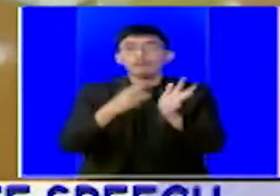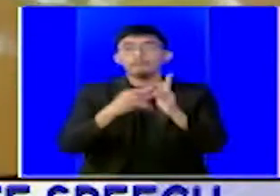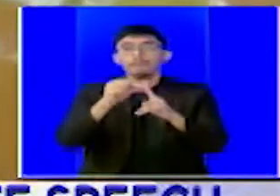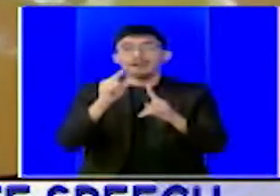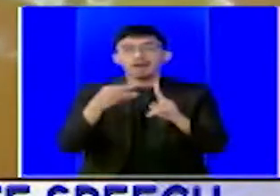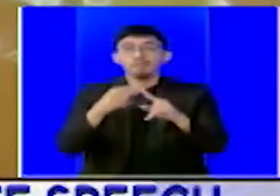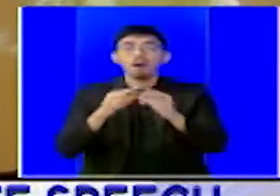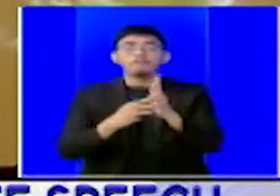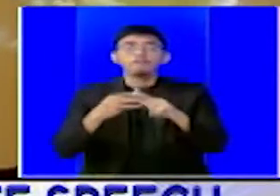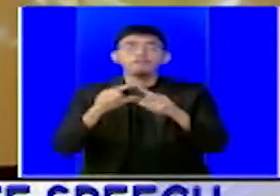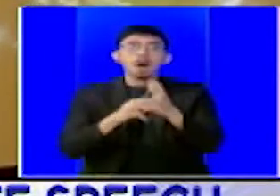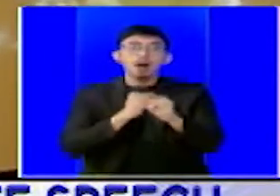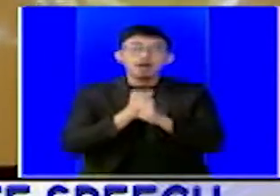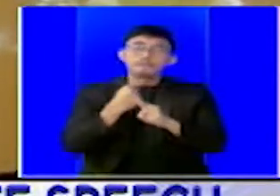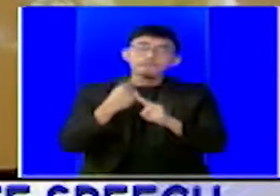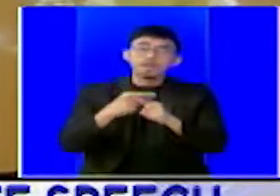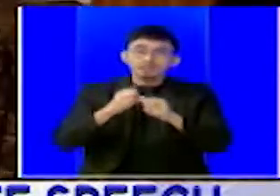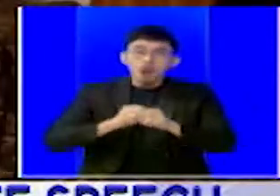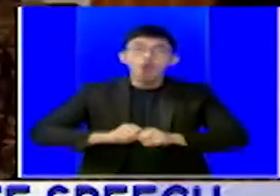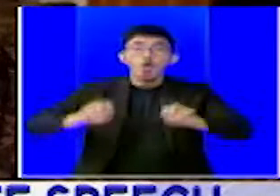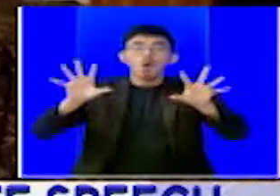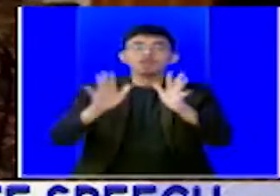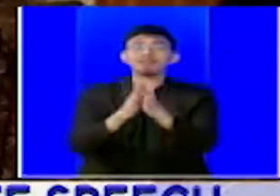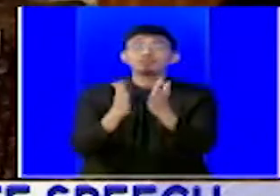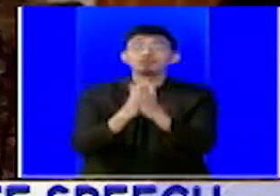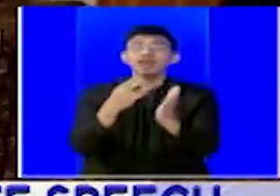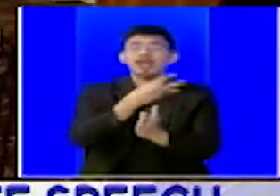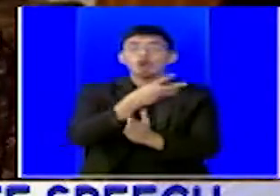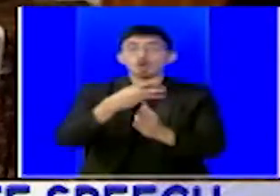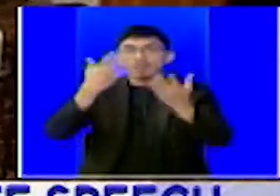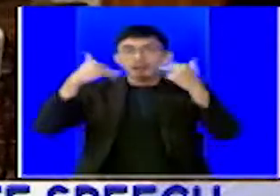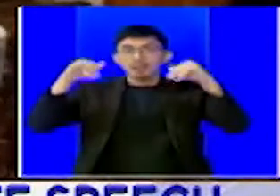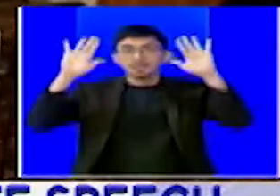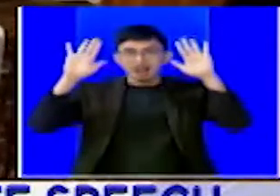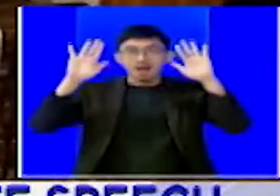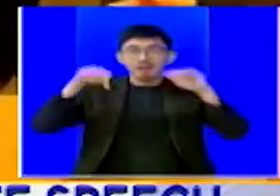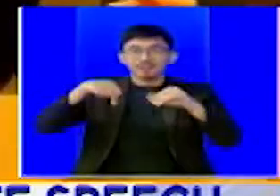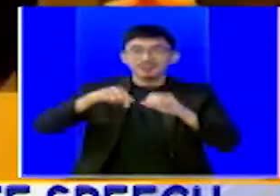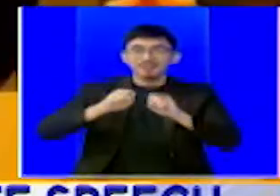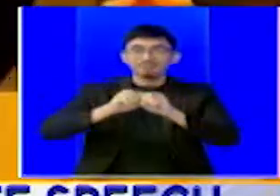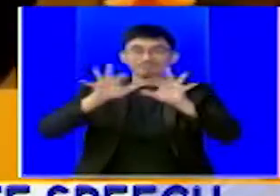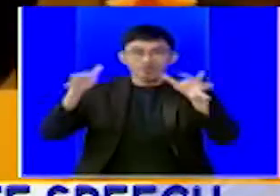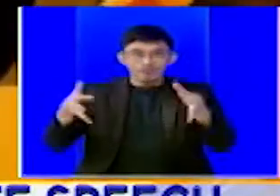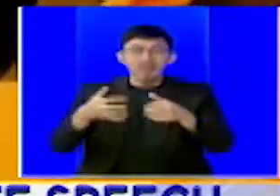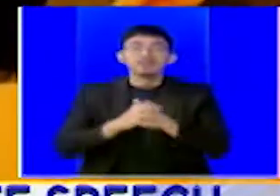dalam pusaran globalisasi di IPB International Convention Center Bogor, Jawa